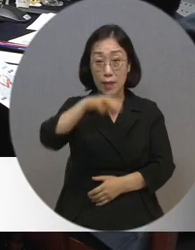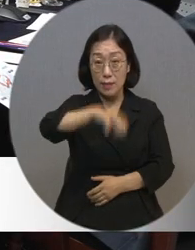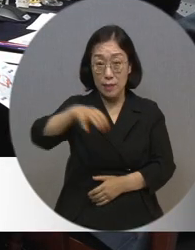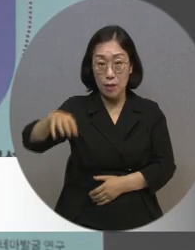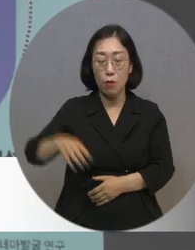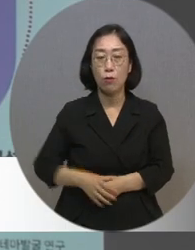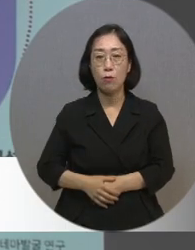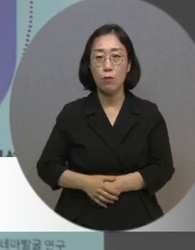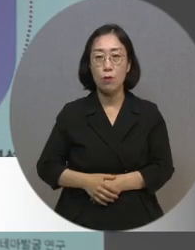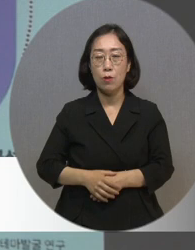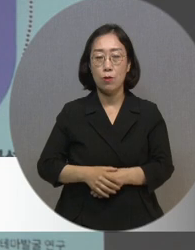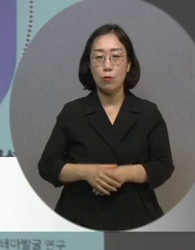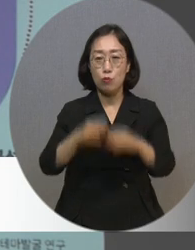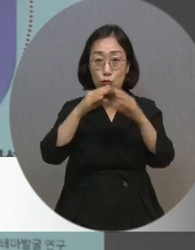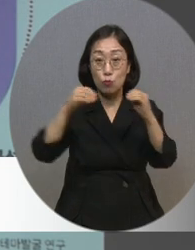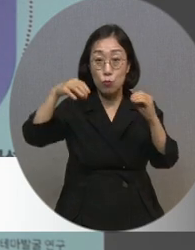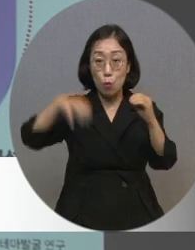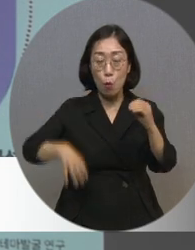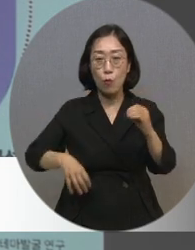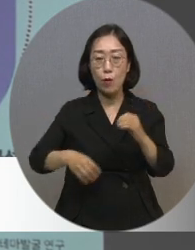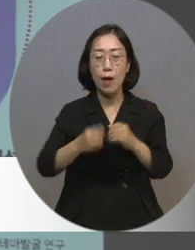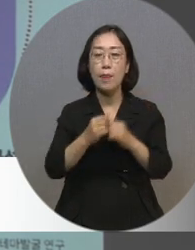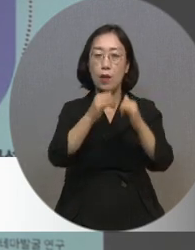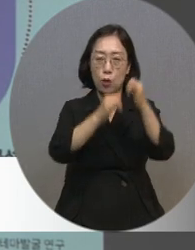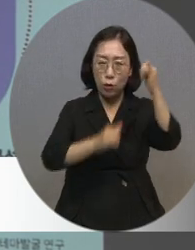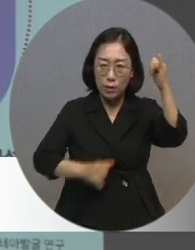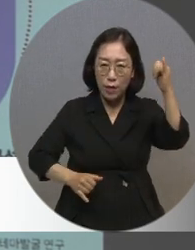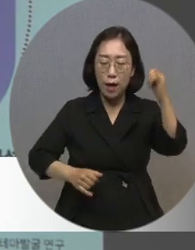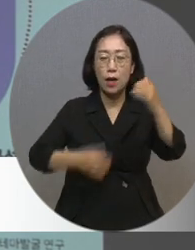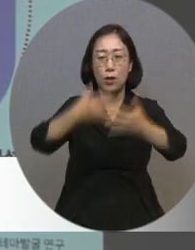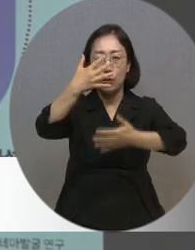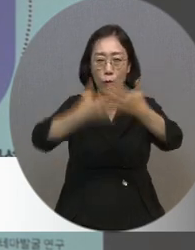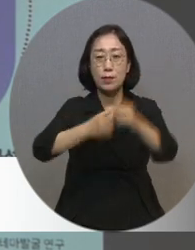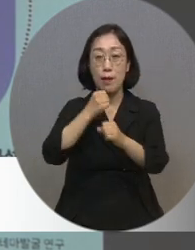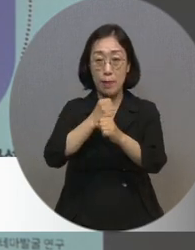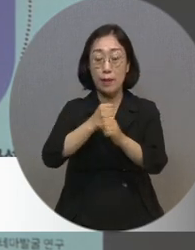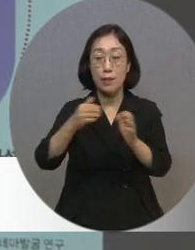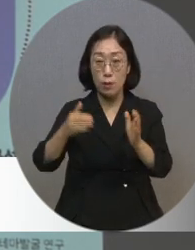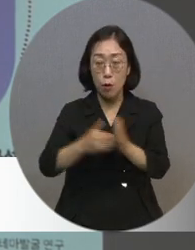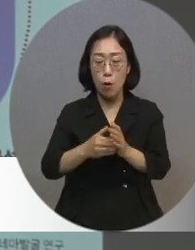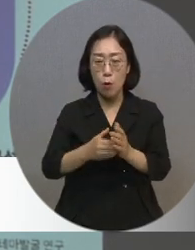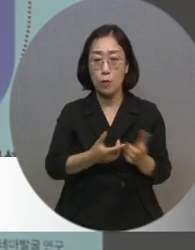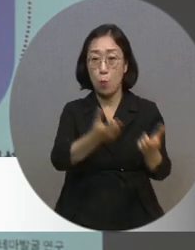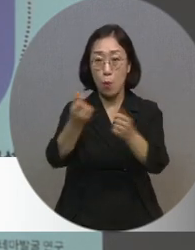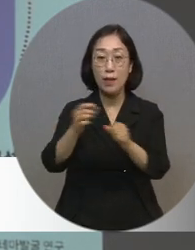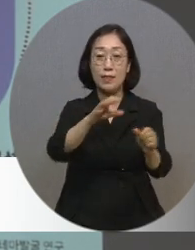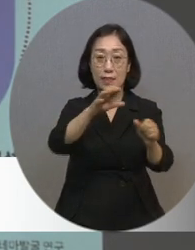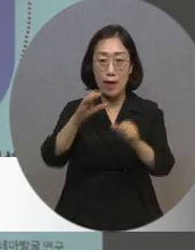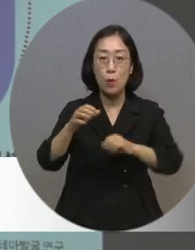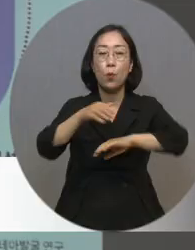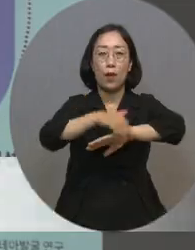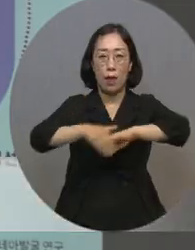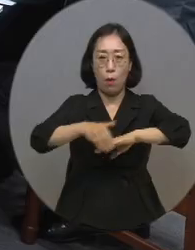강진의 충무공 발자취를 영상 콘텐츠로 제작해 공동 활용할 예정입니다.